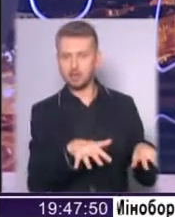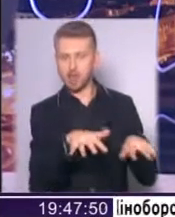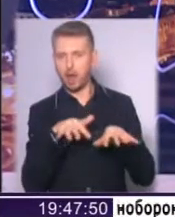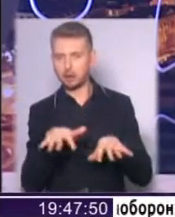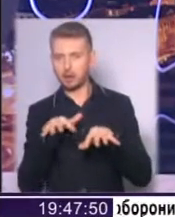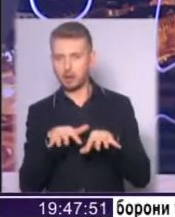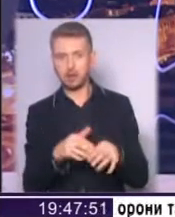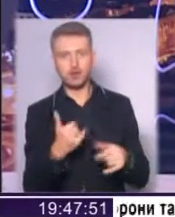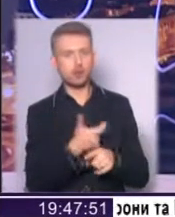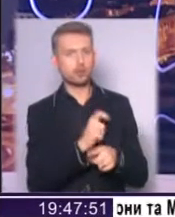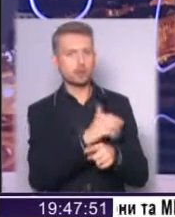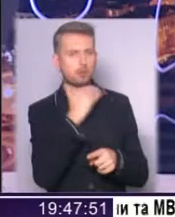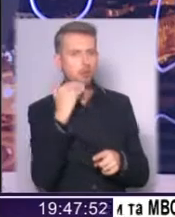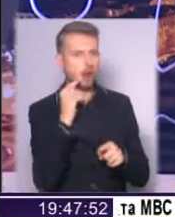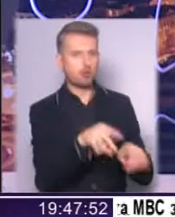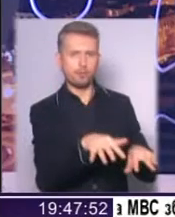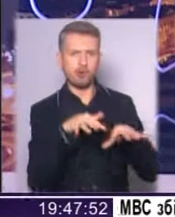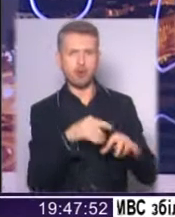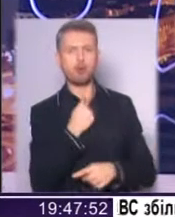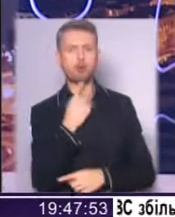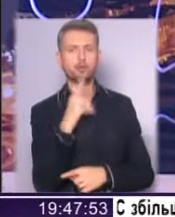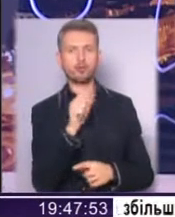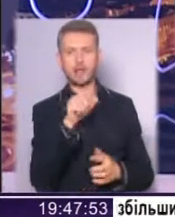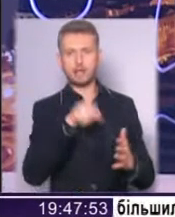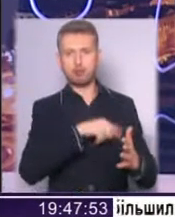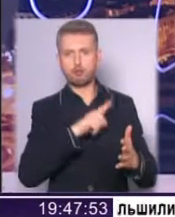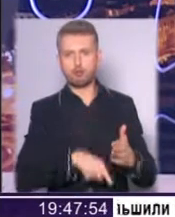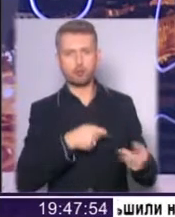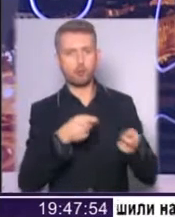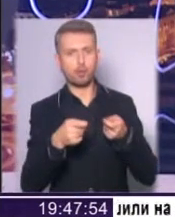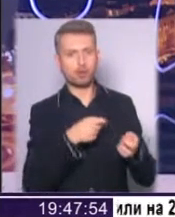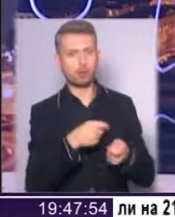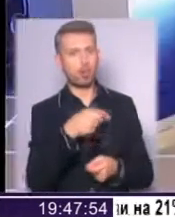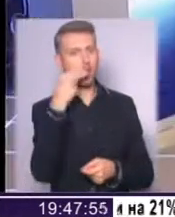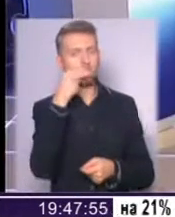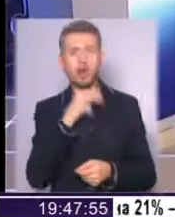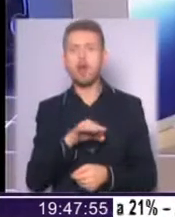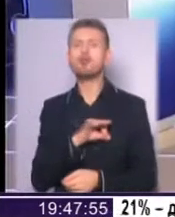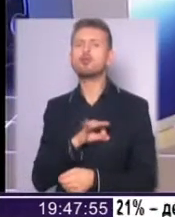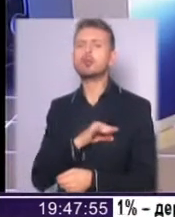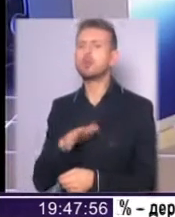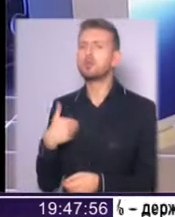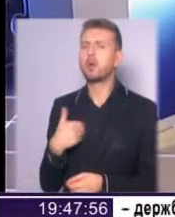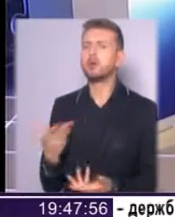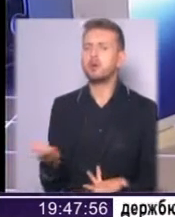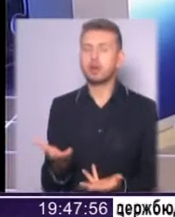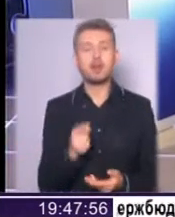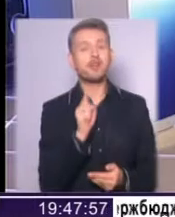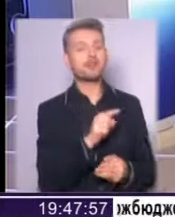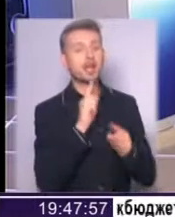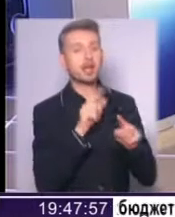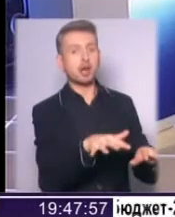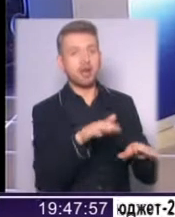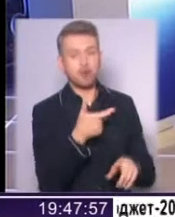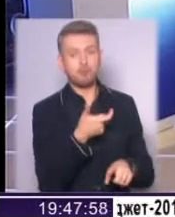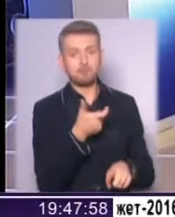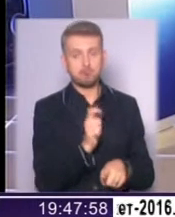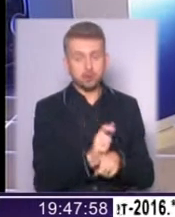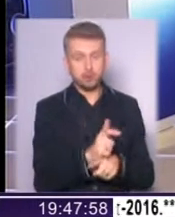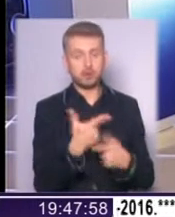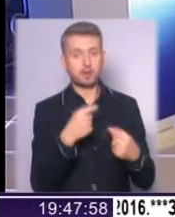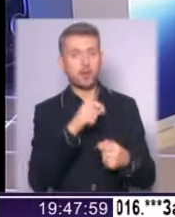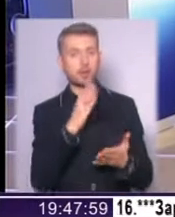опозиційний блок ініціювали звернення про висловлення недовіри уряду. Слухайте, ми ініціюємо звернення щодо недовіри уряду і в парламенті,